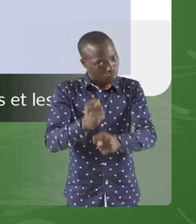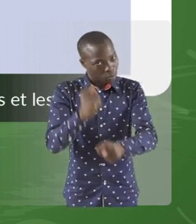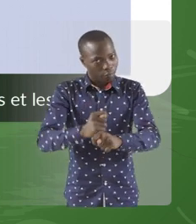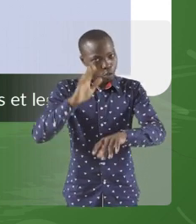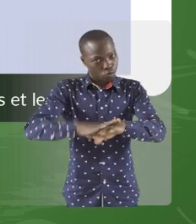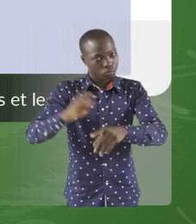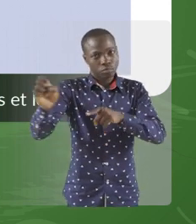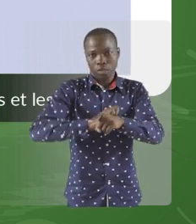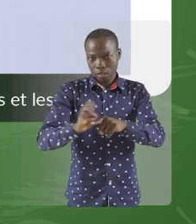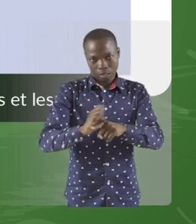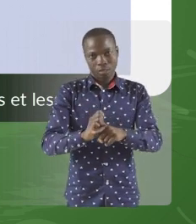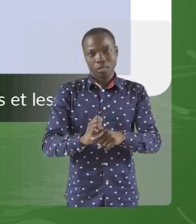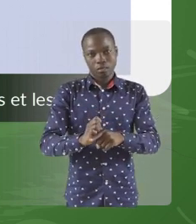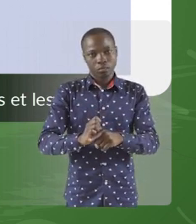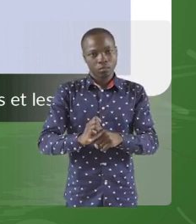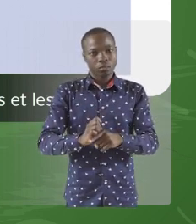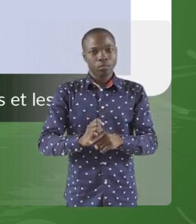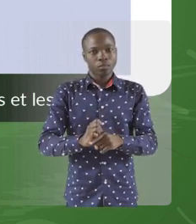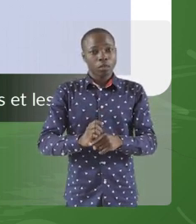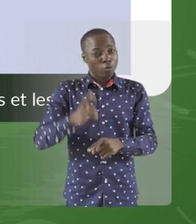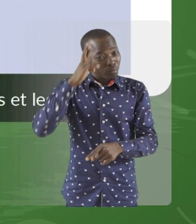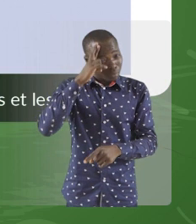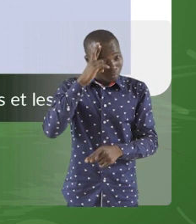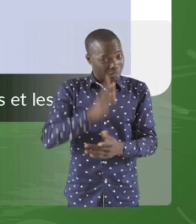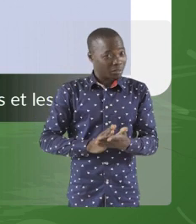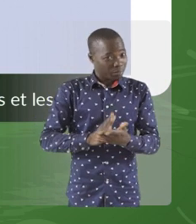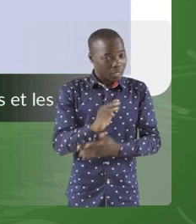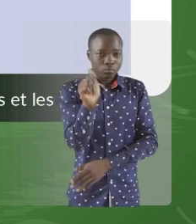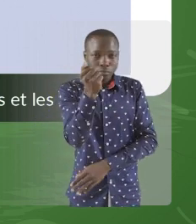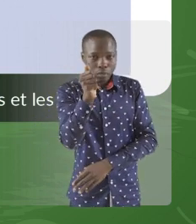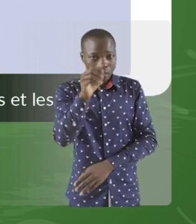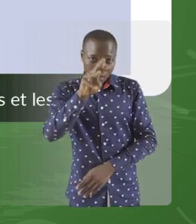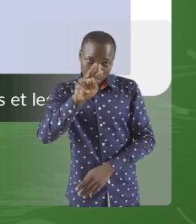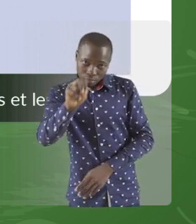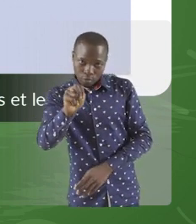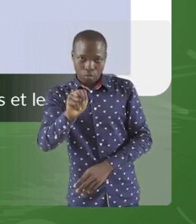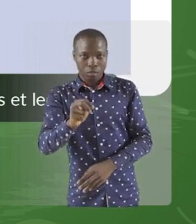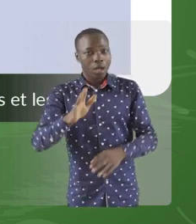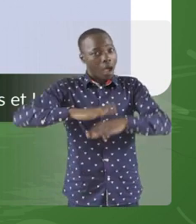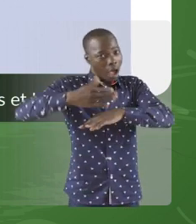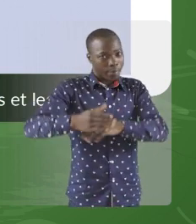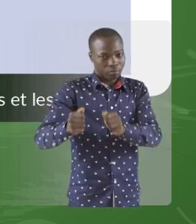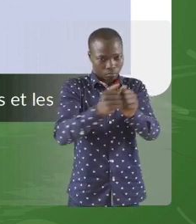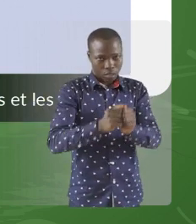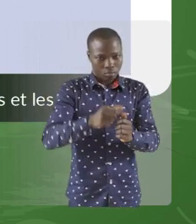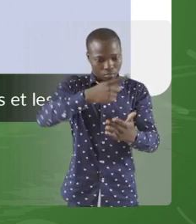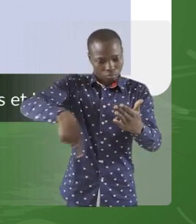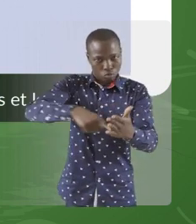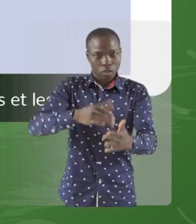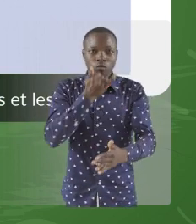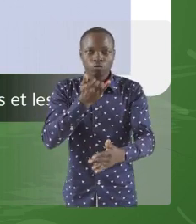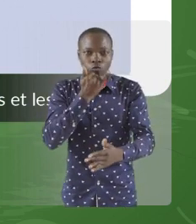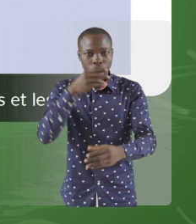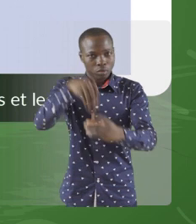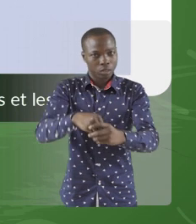de minutes, pour pouvoir réfléchir sur cet exercice et nous nous retrouvons pour la correction